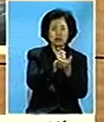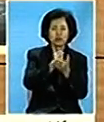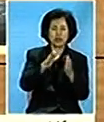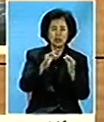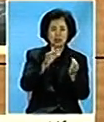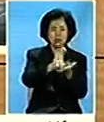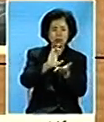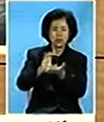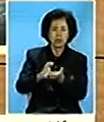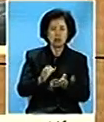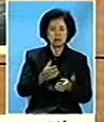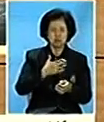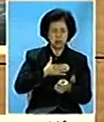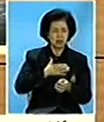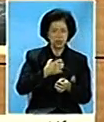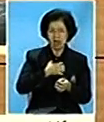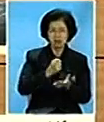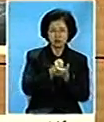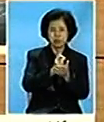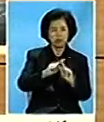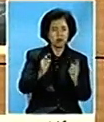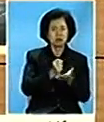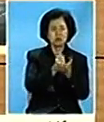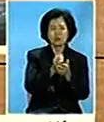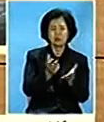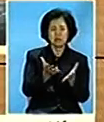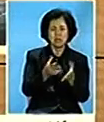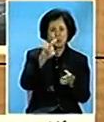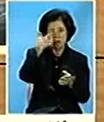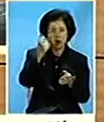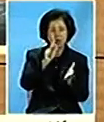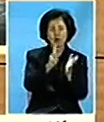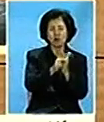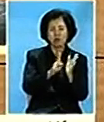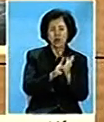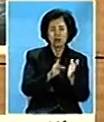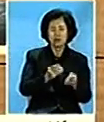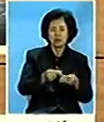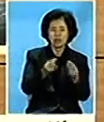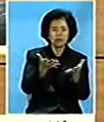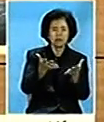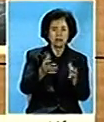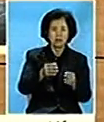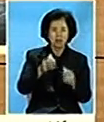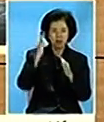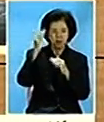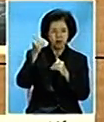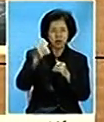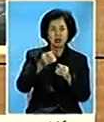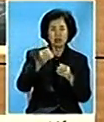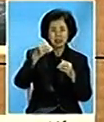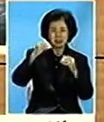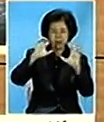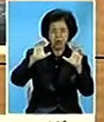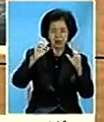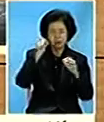พวกเราทั้งที่อยากจะช่วยแต่เราไม่สามารถจะช่วยได้เพราะกฎหมายไม่เอื้ออำนวยแต่เราหวังไปอย่างยิ่งครับว่ารัฐบาลจะเป็นผู้ที่มี